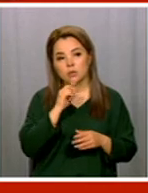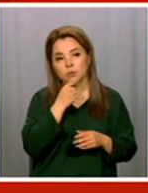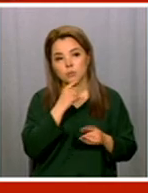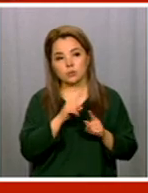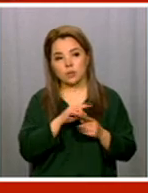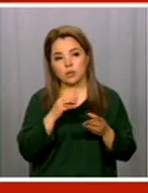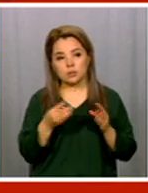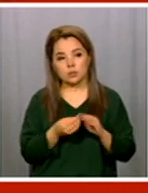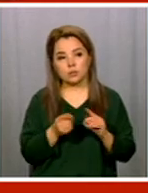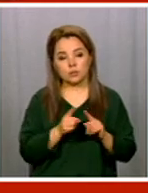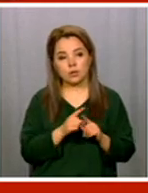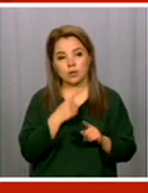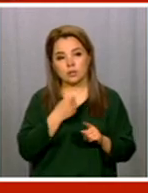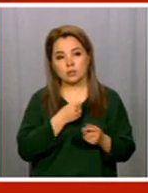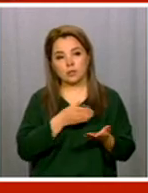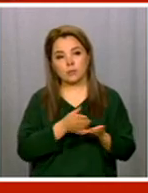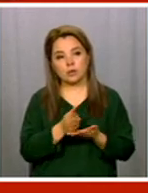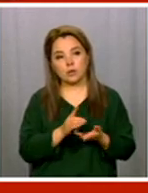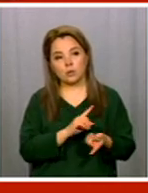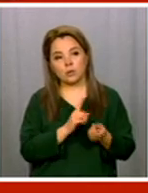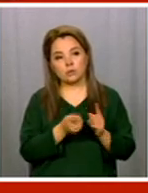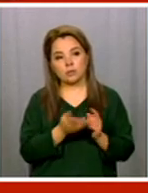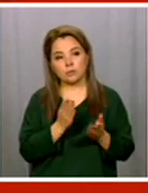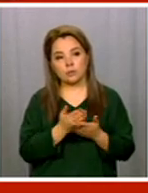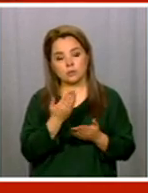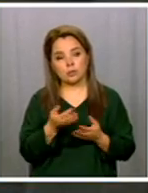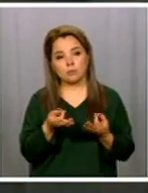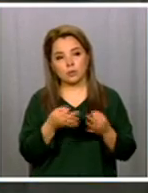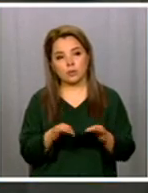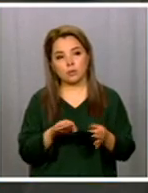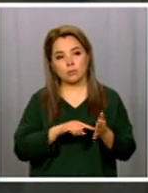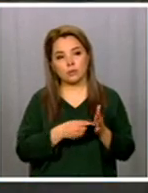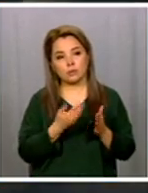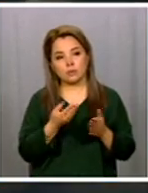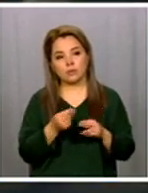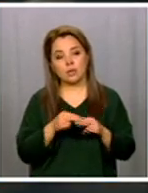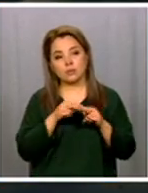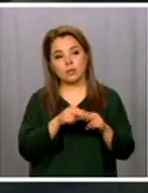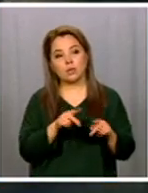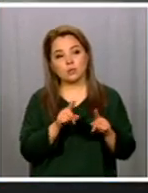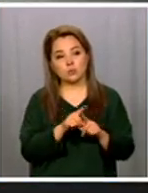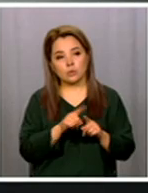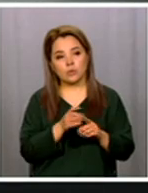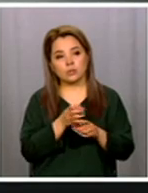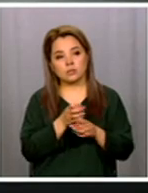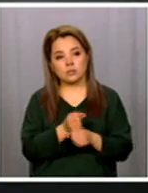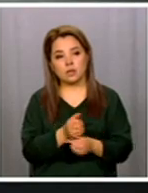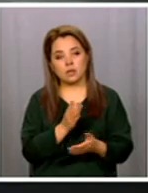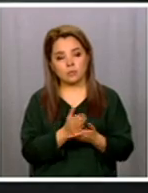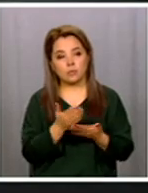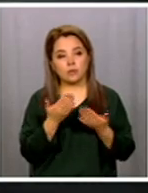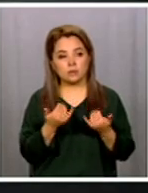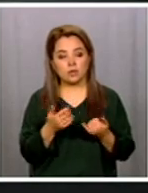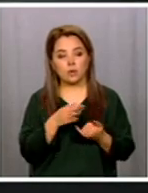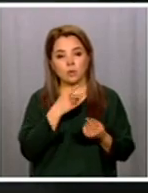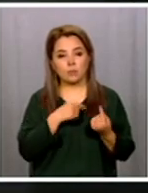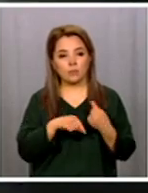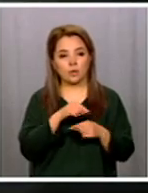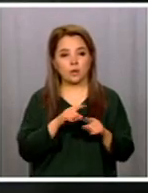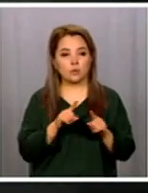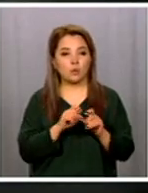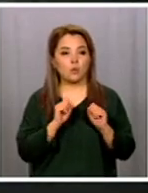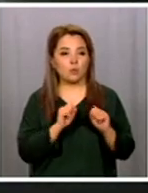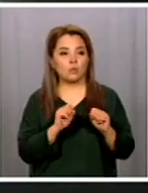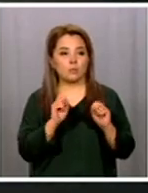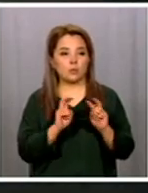құру әскери бағытқа көшірілді. Бейбіт мақсаттарға жұмсалатын қаржы мейлінше қысқартылды. Көптеген кәсіпорындар қорғаныс